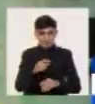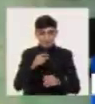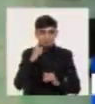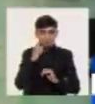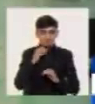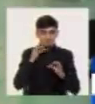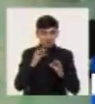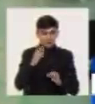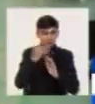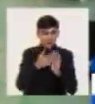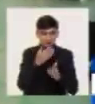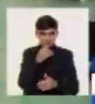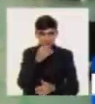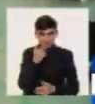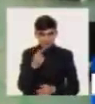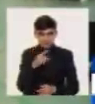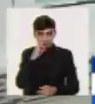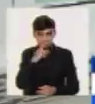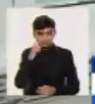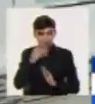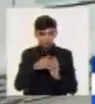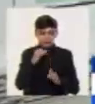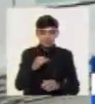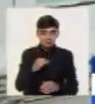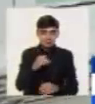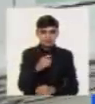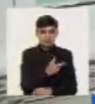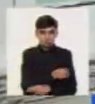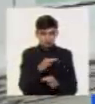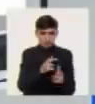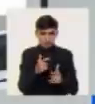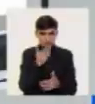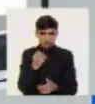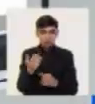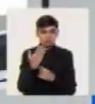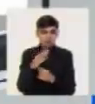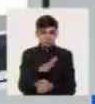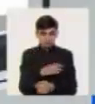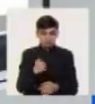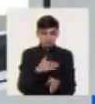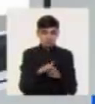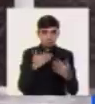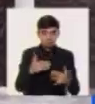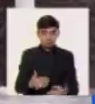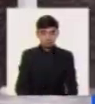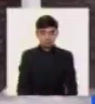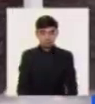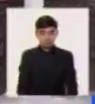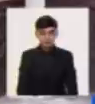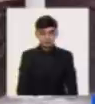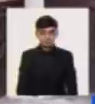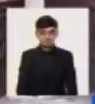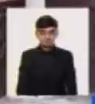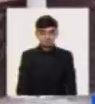салдары дейді. Айтуларынша әлі ковидке қарсы вакцина да дайын емес, ал ақ халаттылар тапсырма түсті біз орындадық деп отыр.